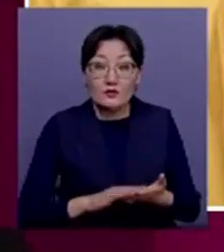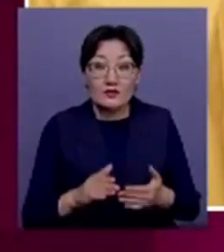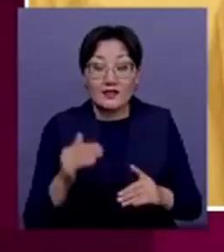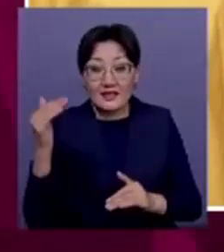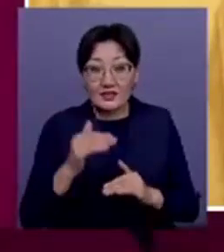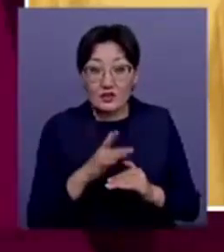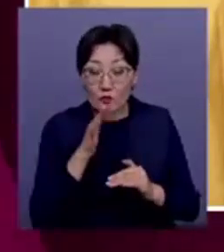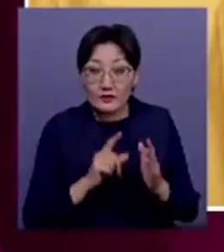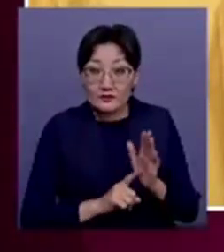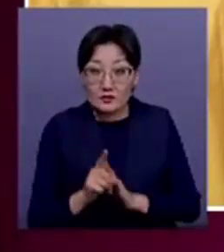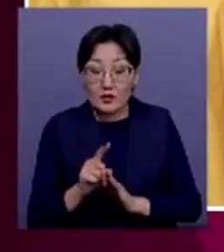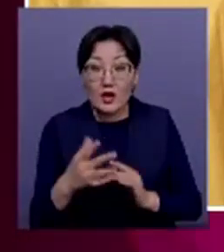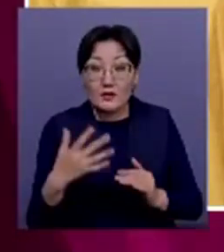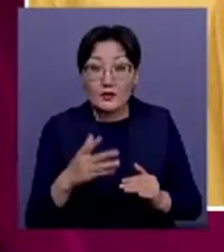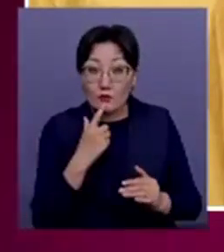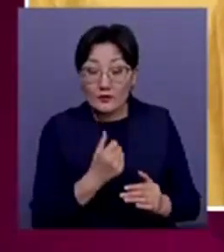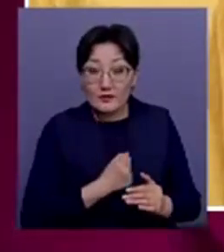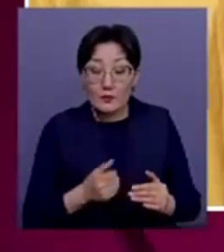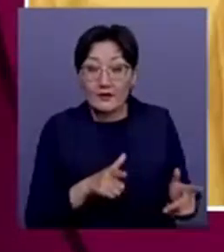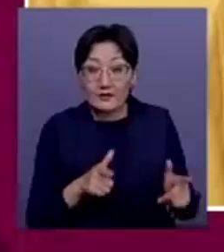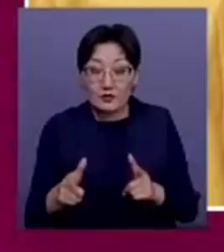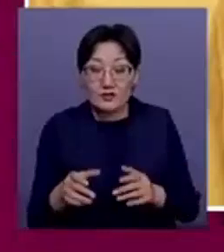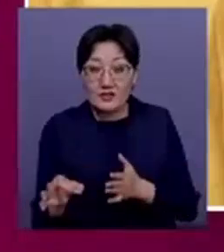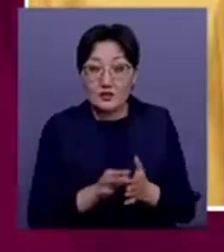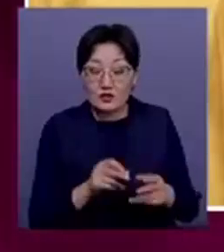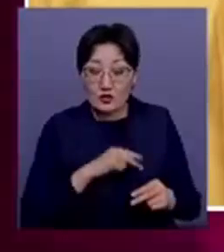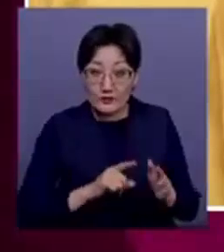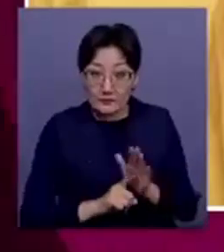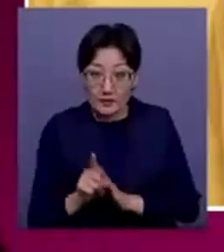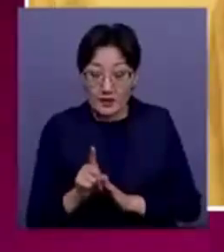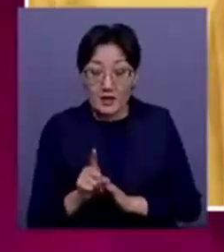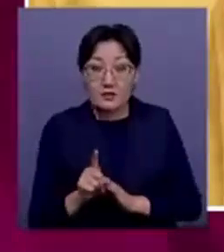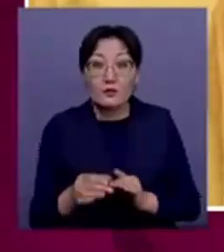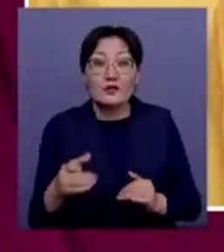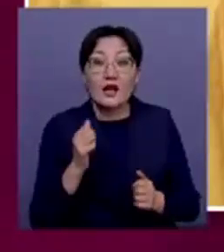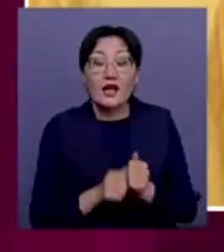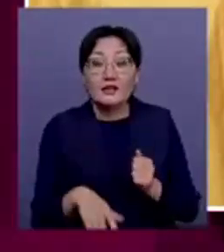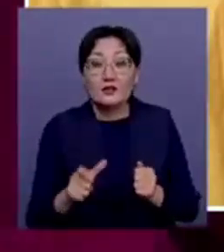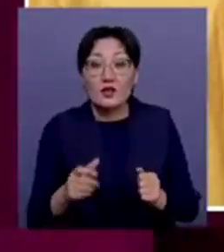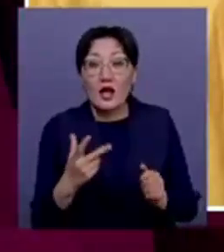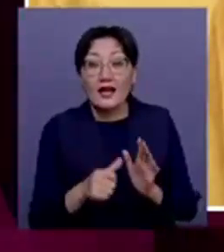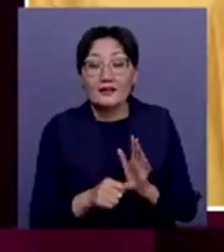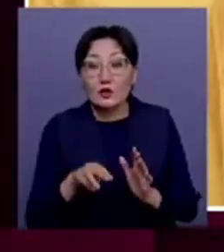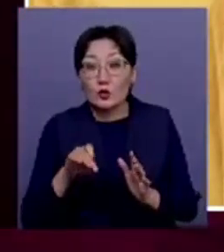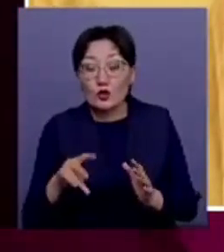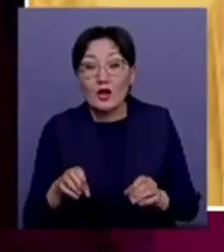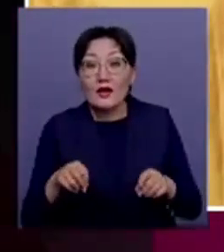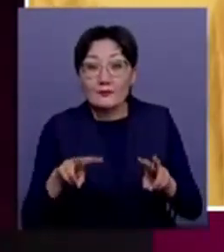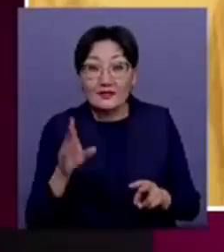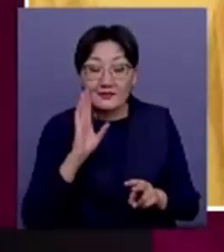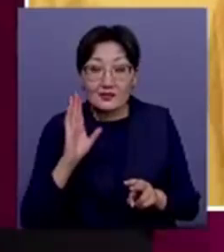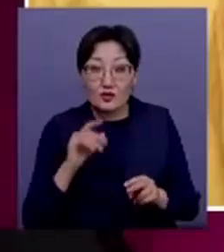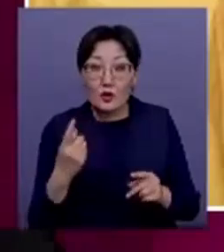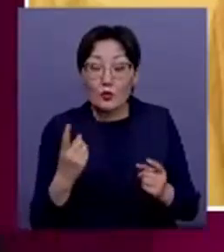кешкі уақытта басталды. 50-дей әскери тас түйін дайындалып, дереу іске кірісті. Сондай-ақ, әрқайсында 6 тонна арнайы сұйықтығы бар қос